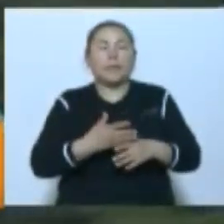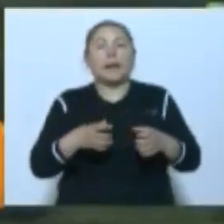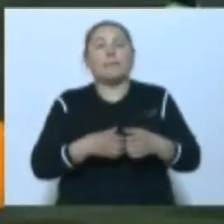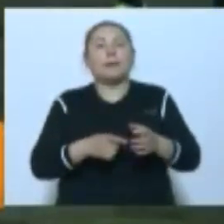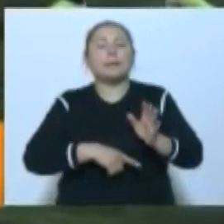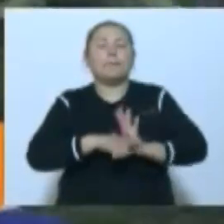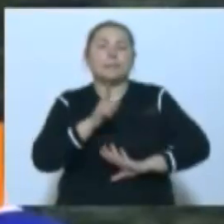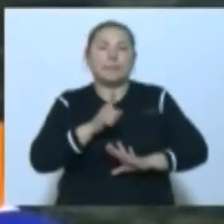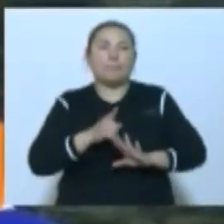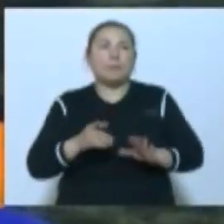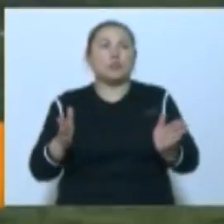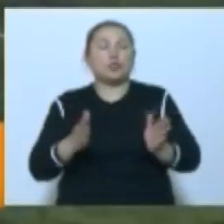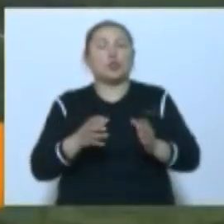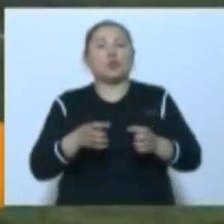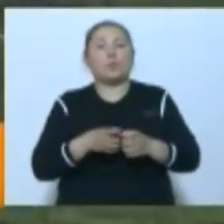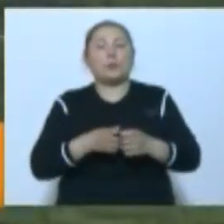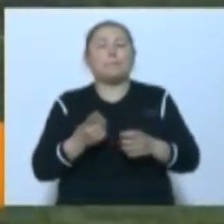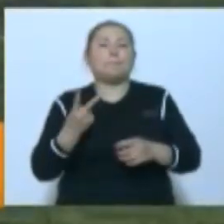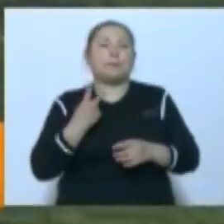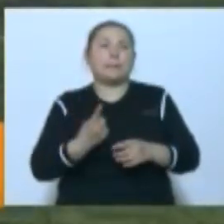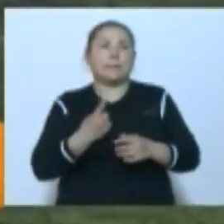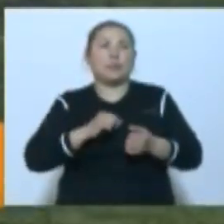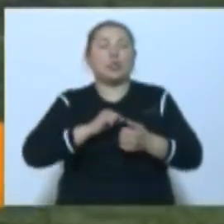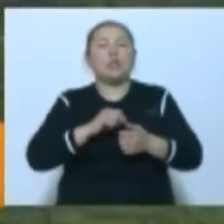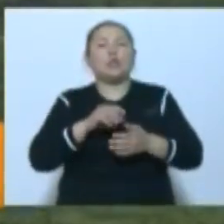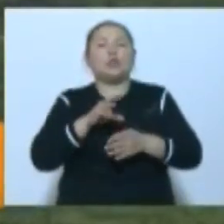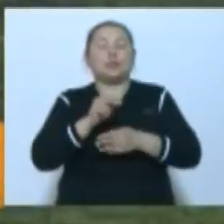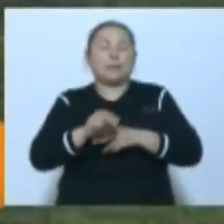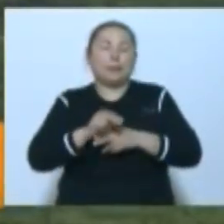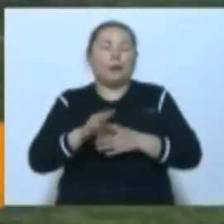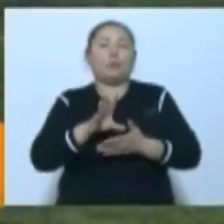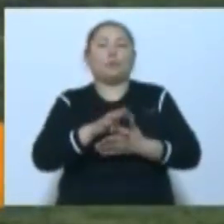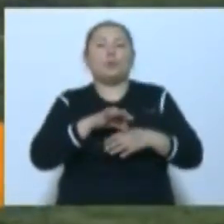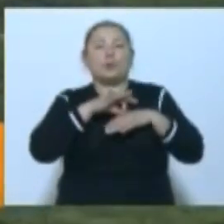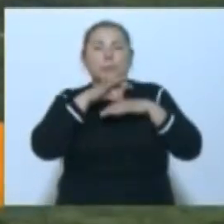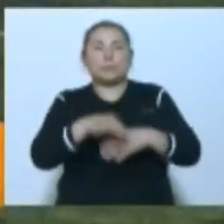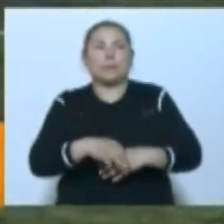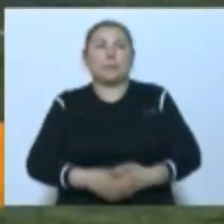командадан бастап кіші топтарға дейін бірдей жаттығу өткізеді. Ақсындар табылды. Амангелді Тұрахмет, Дидар.